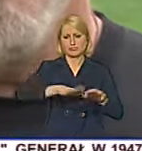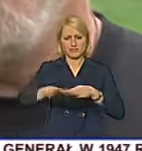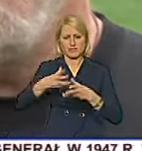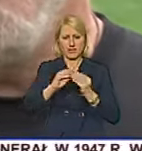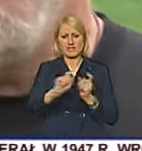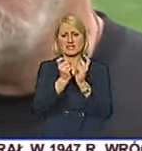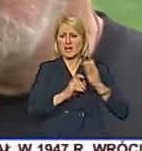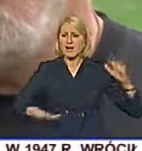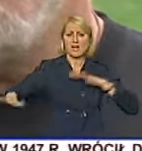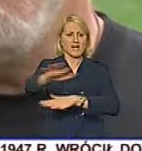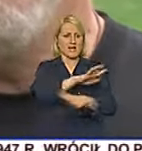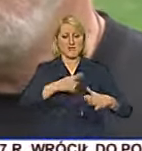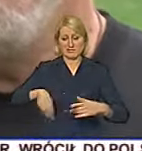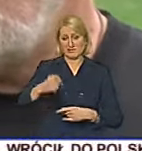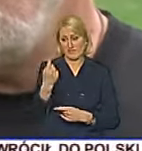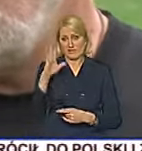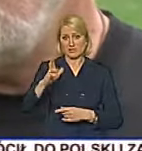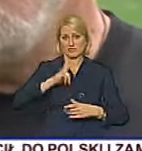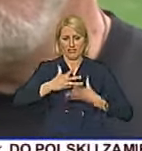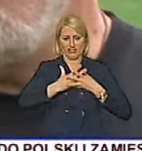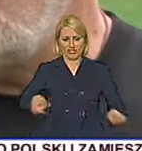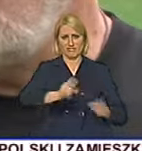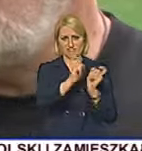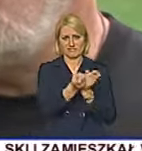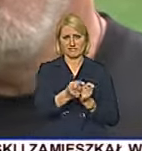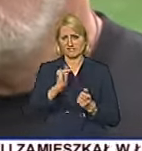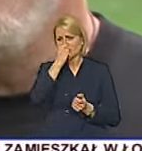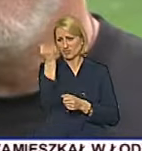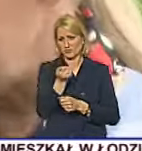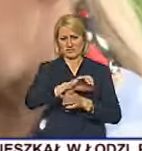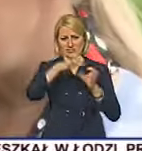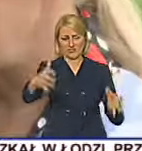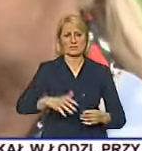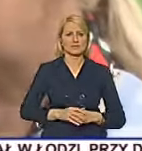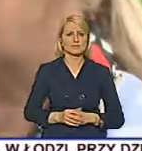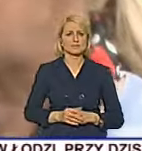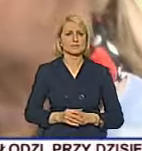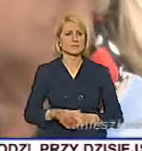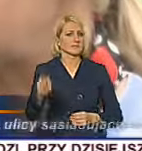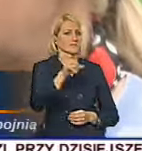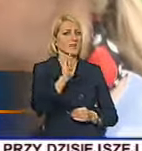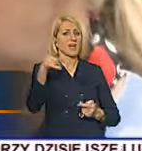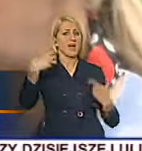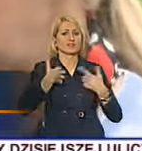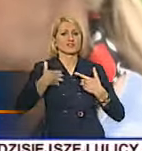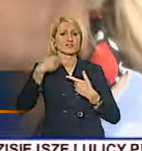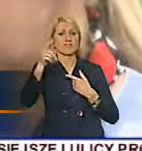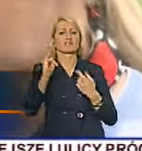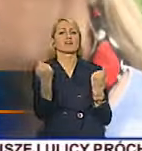po całej okolicy i w sumie mówię, za chwileczkę będziemy mieszkali na wysypisku gnoju. W jakiej sytuacji te zwierzęta tam się